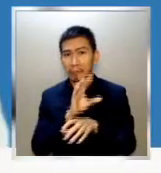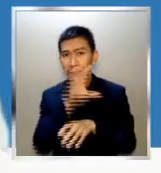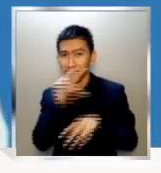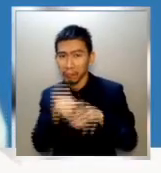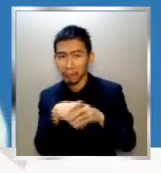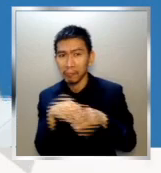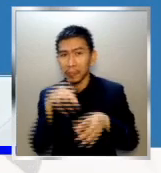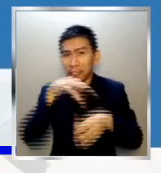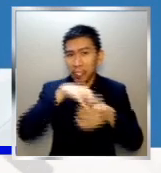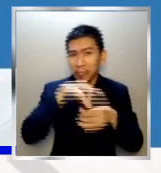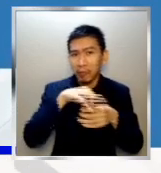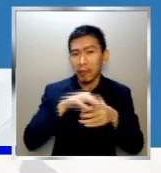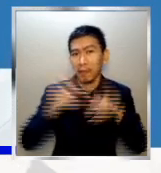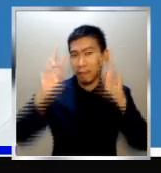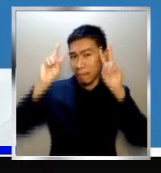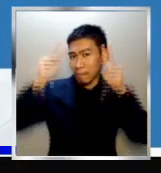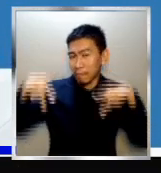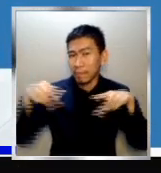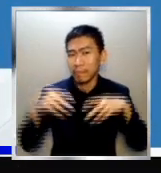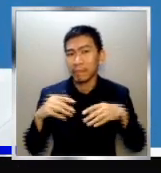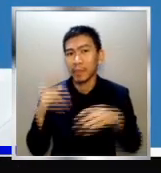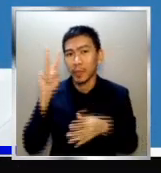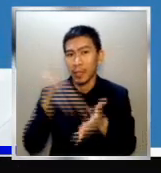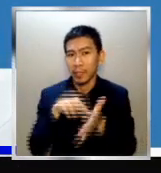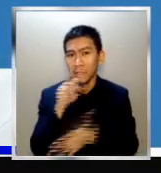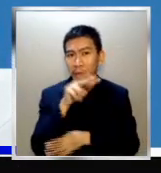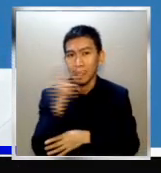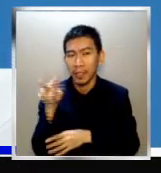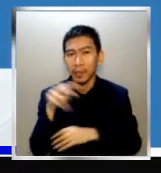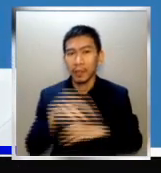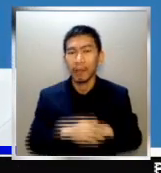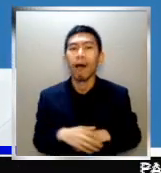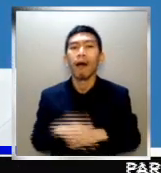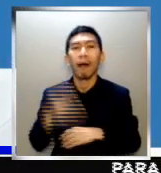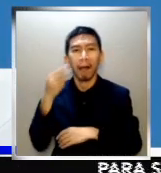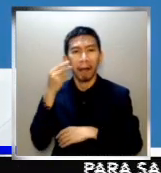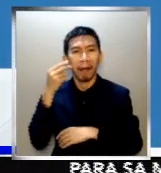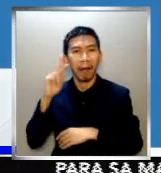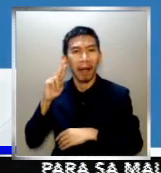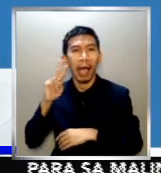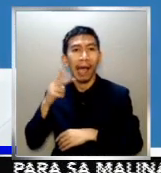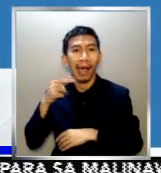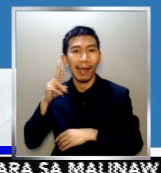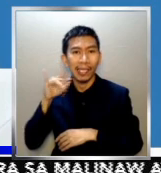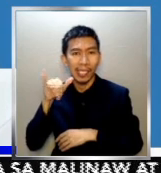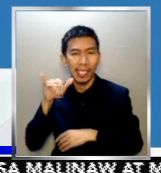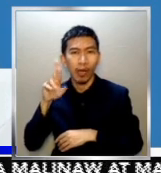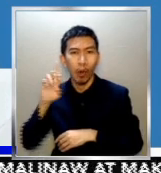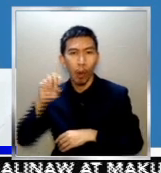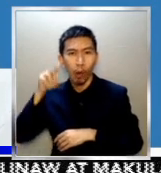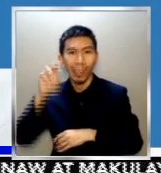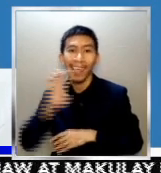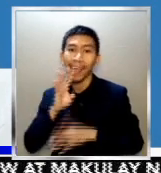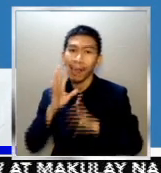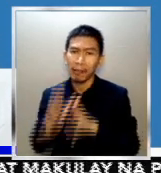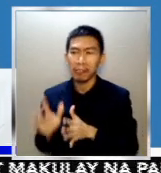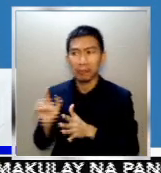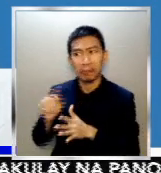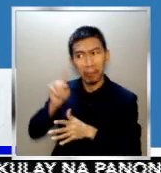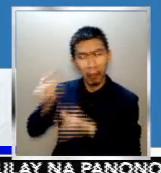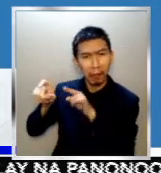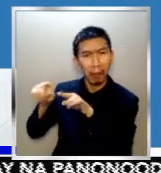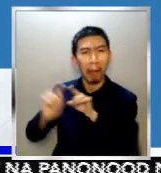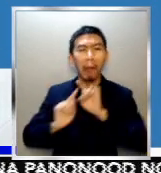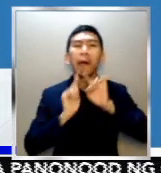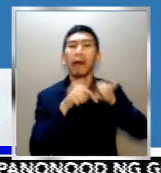sagot ni Presidential Spokesperson Harry Roque ng tanungin sa press briefing kung seryoso bang kinukonsidera ng Pangulo ang pagkandidato sa nasabing